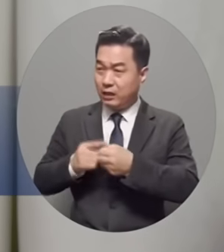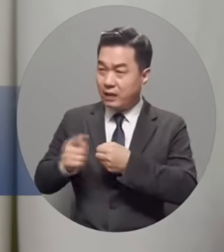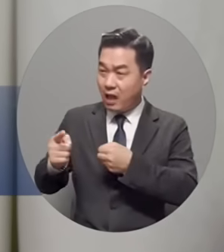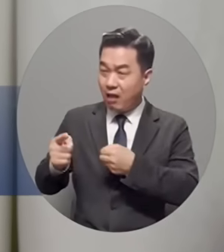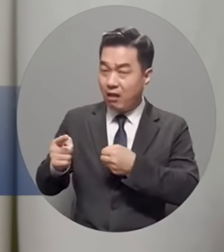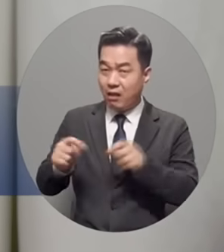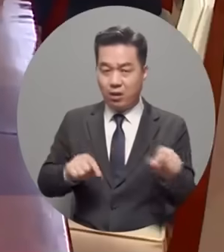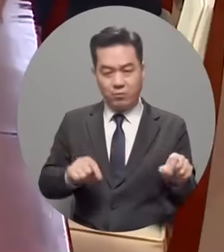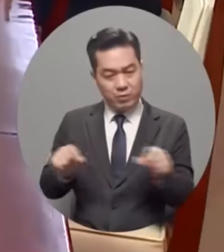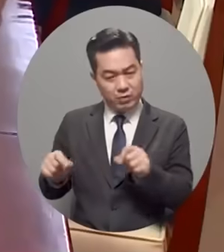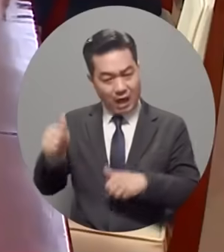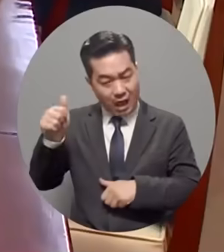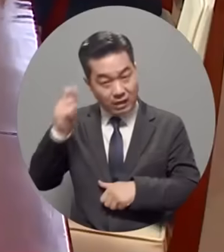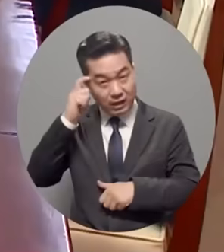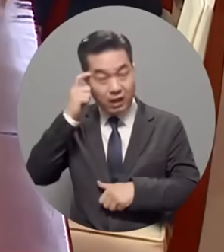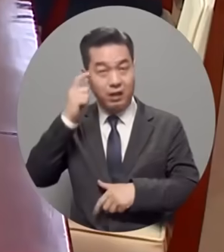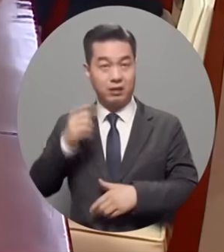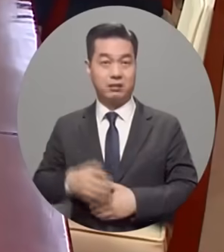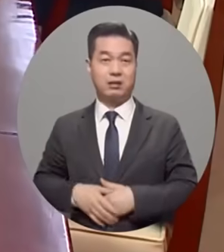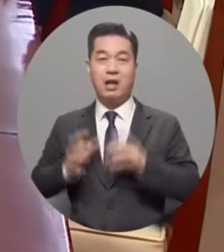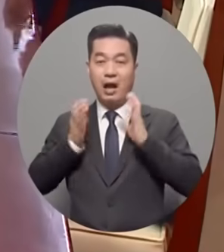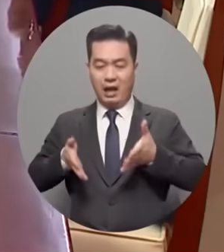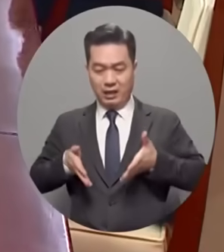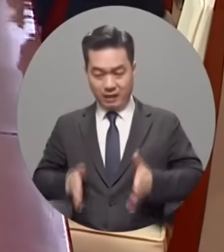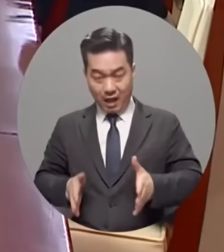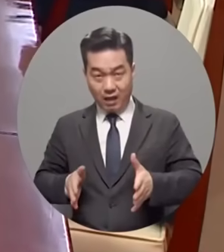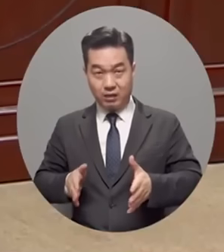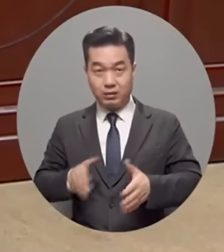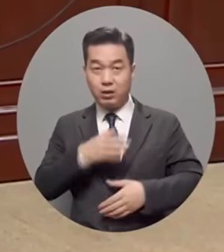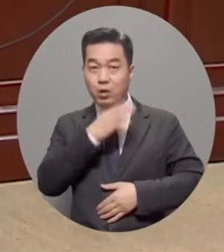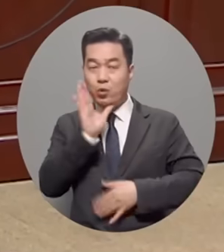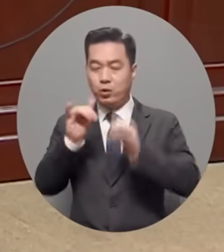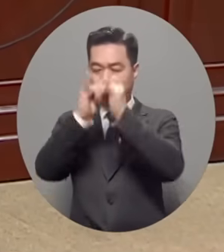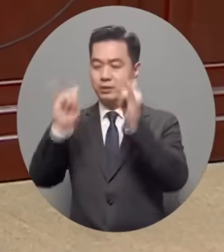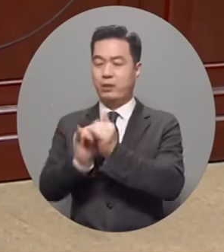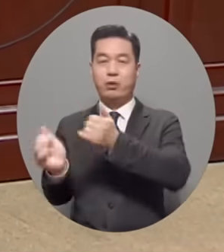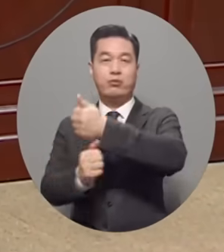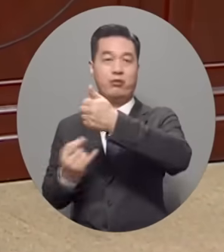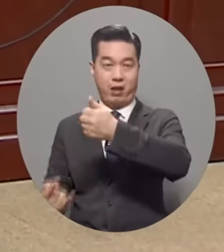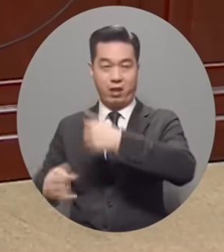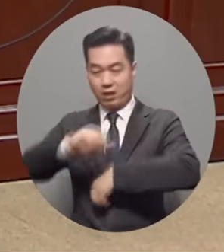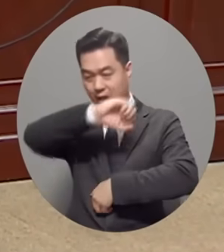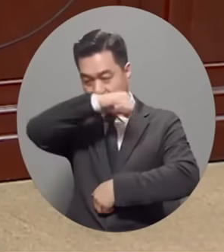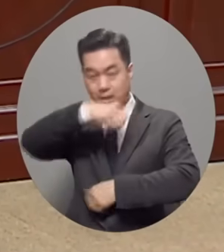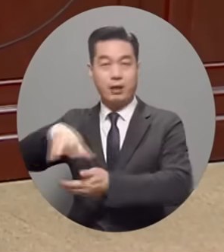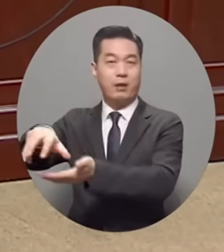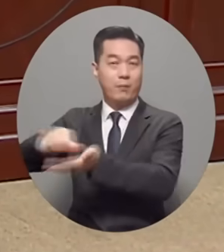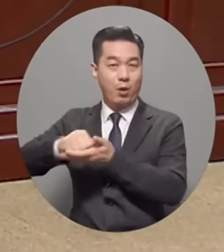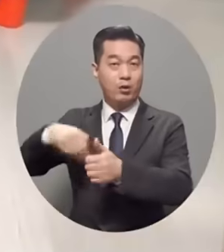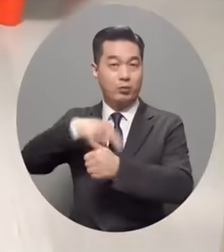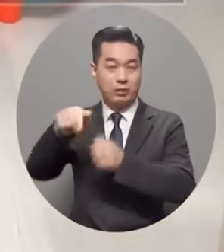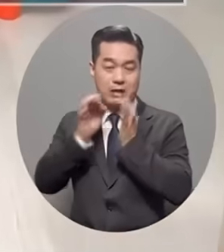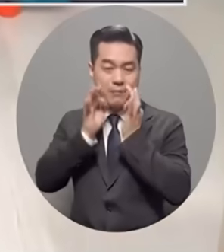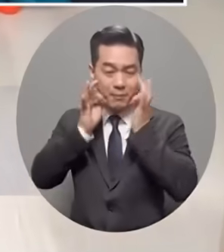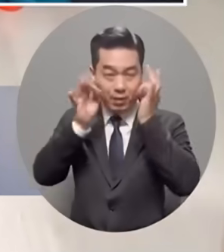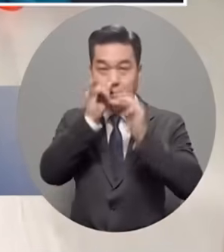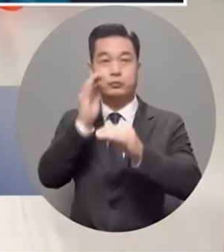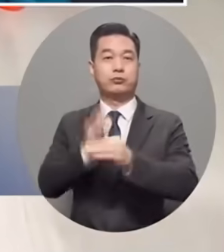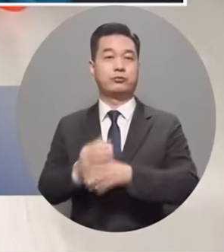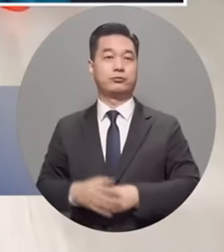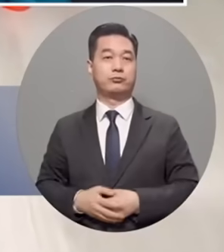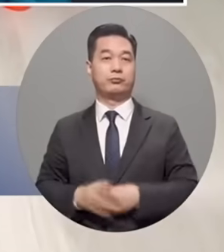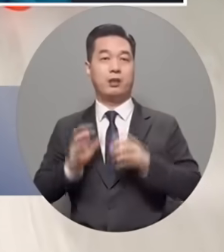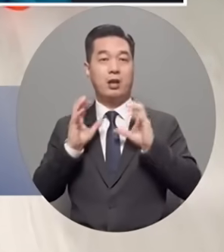내년으로 미룰까? 저출산 고령사위원회에선 일단 재원을 마련하는 데 애쓰는 분위기입니다. 육아기